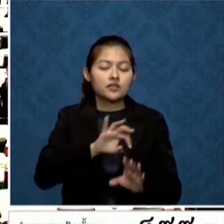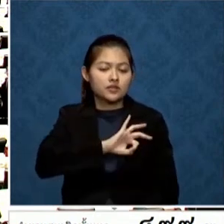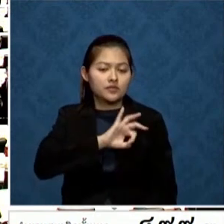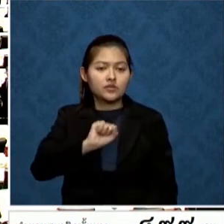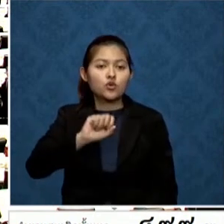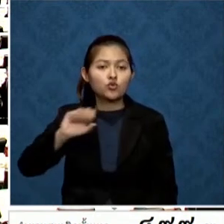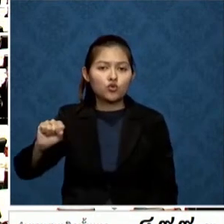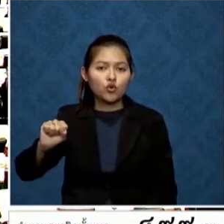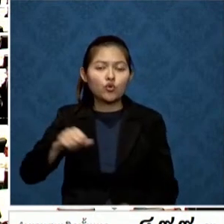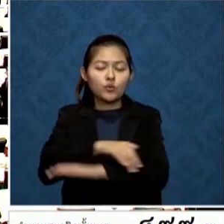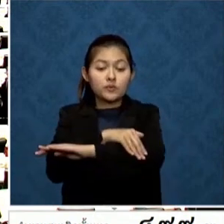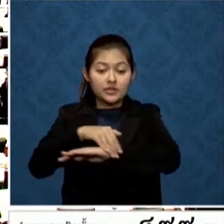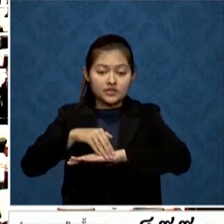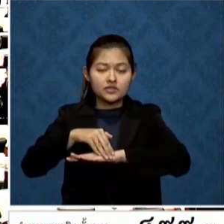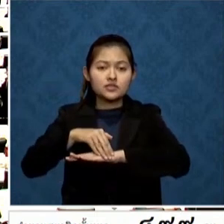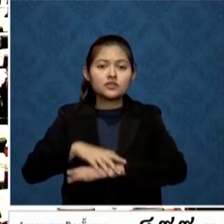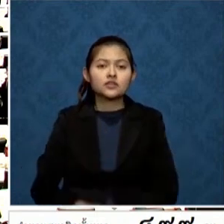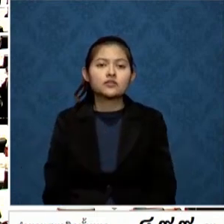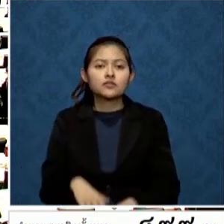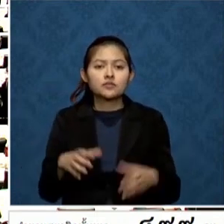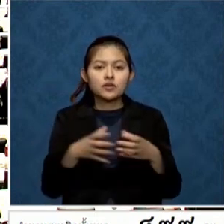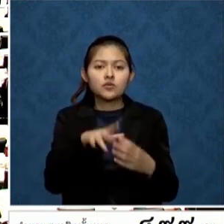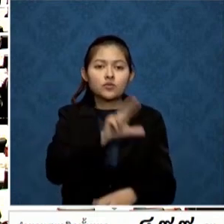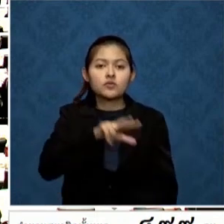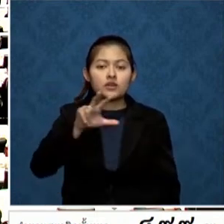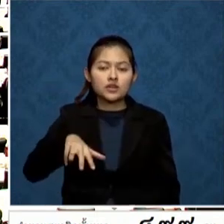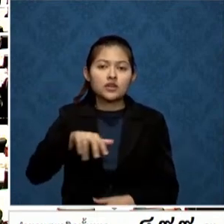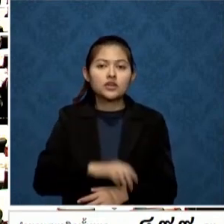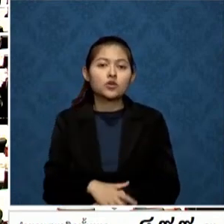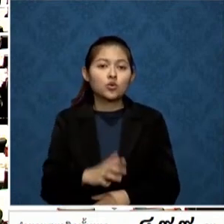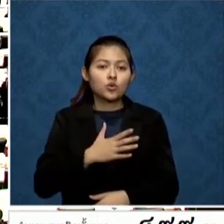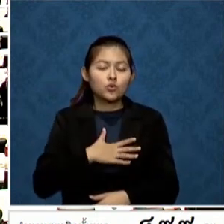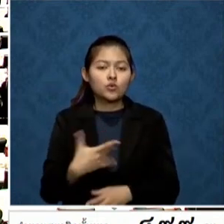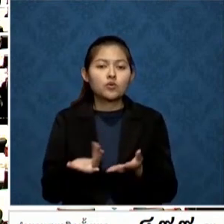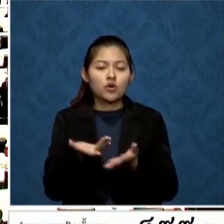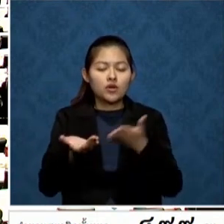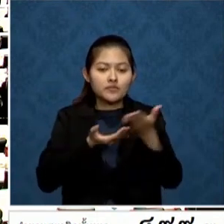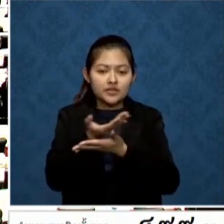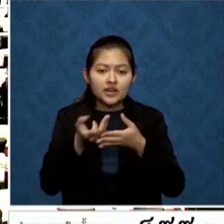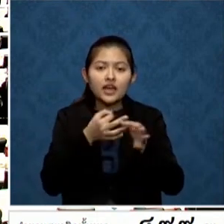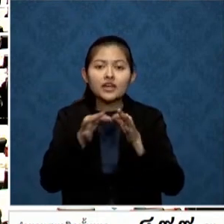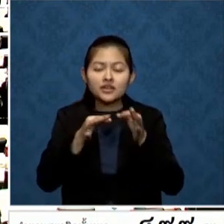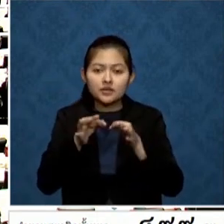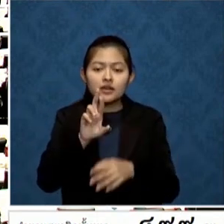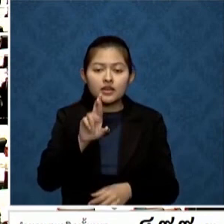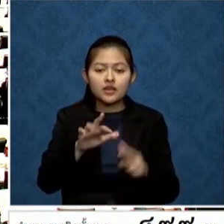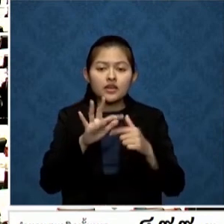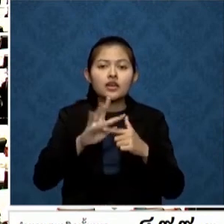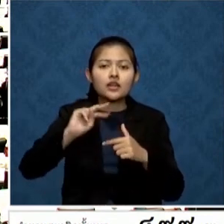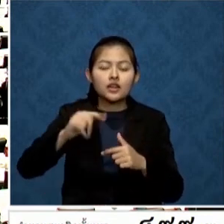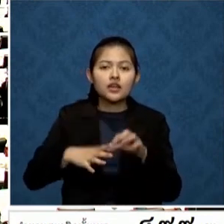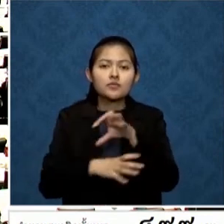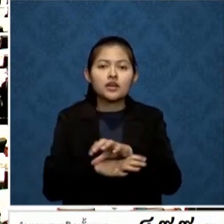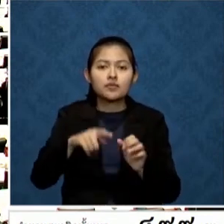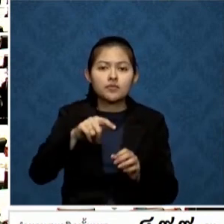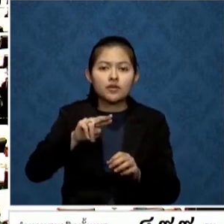ราษฎรแบบบัญชีรายชื่อพรรคเพื่อไทยกระผมขออภิปรายร่างข้อบังคับสภา